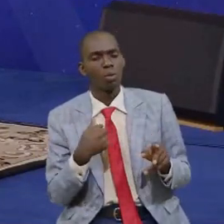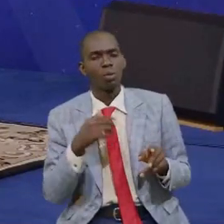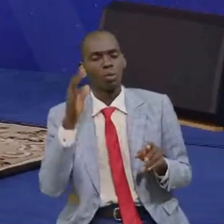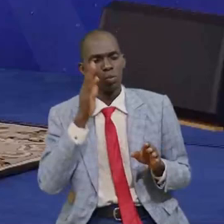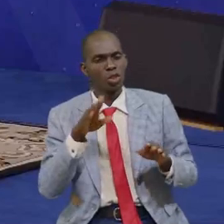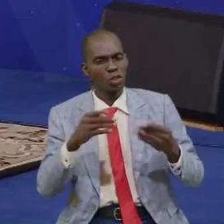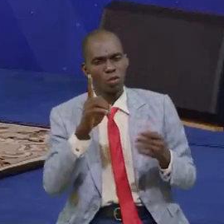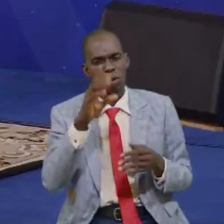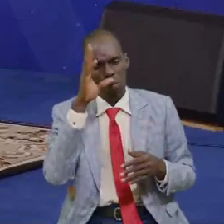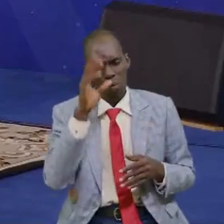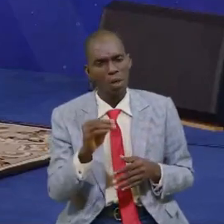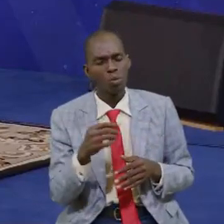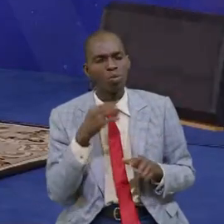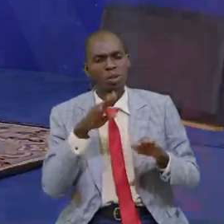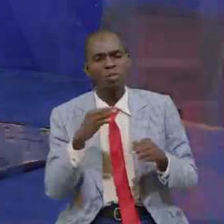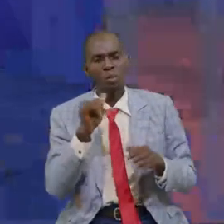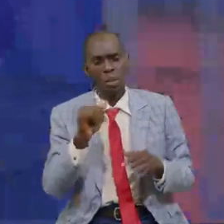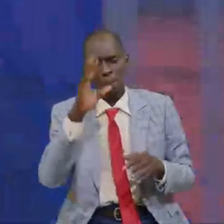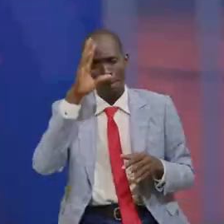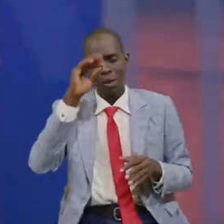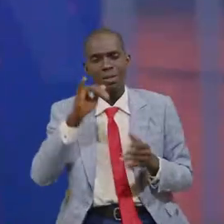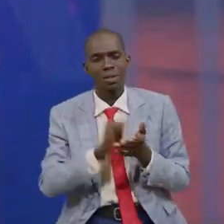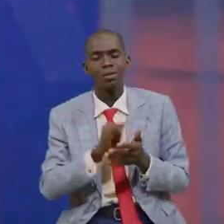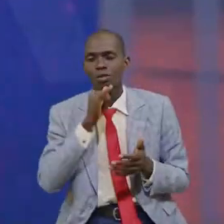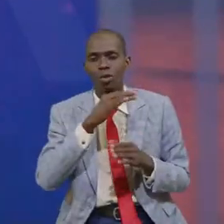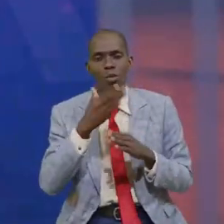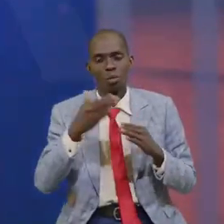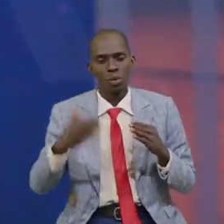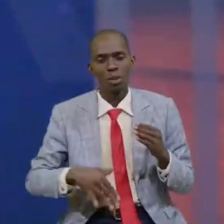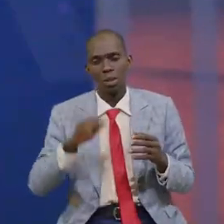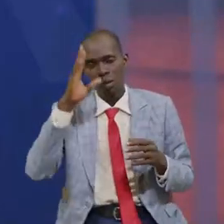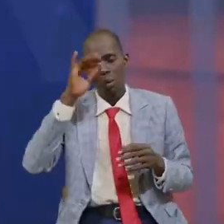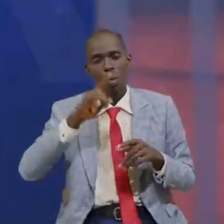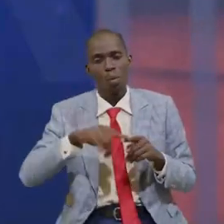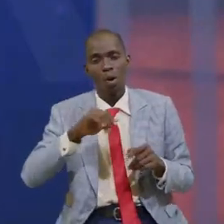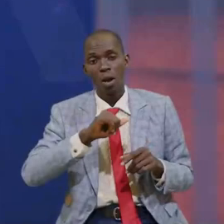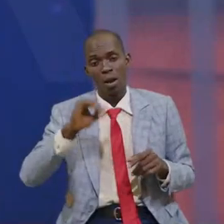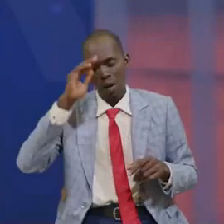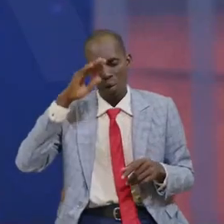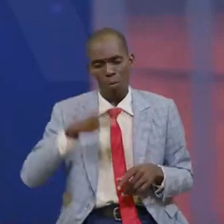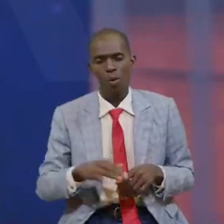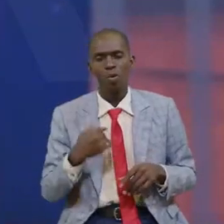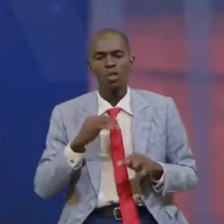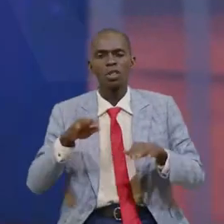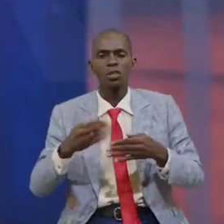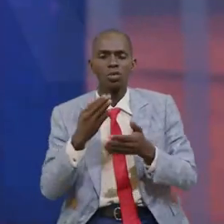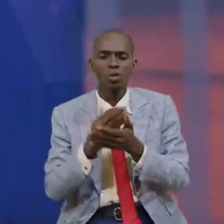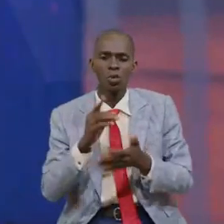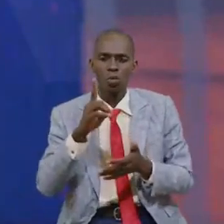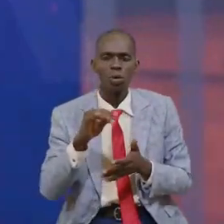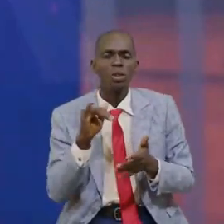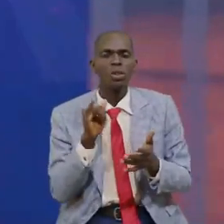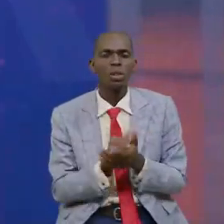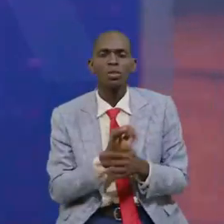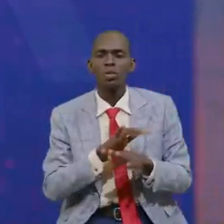On va te donner quelqu'un qui n'est pas un plein homme, juste un garçon. On va te donner quelqu'un qui n'a pas encore la force pour